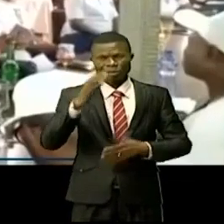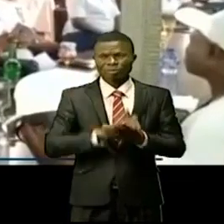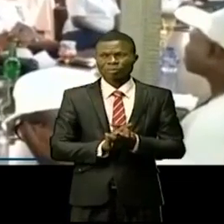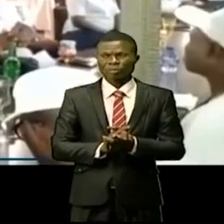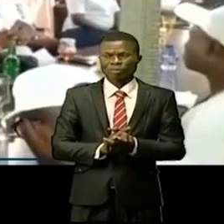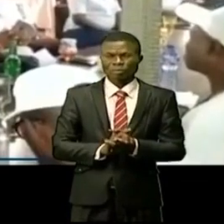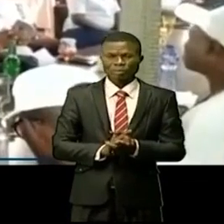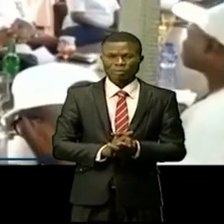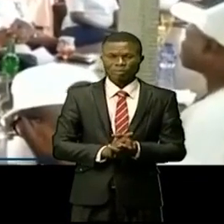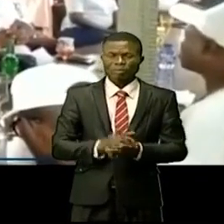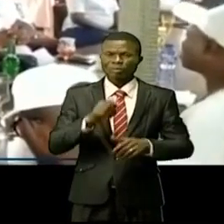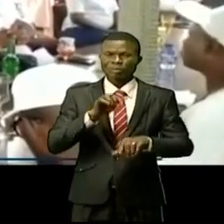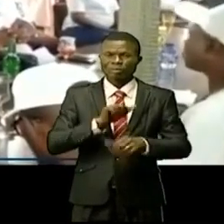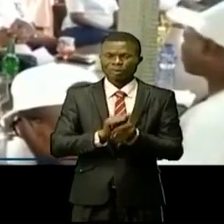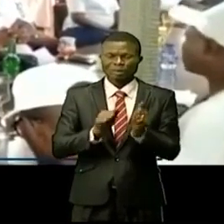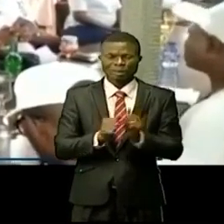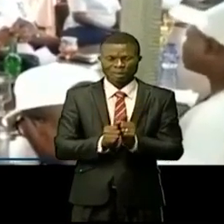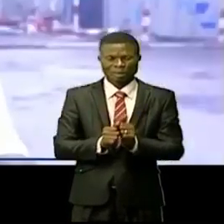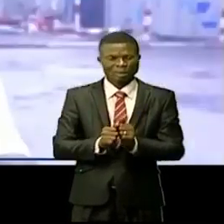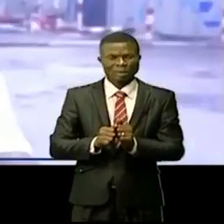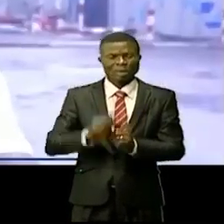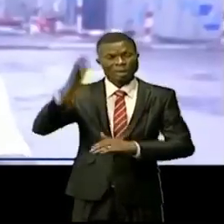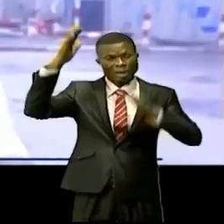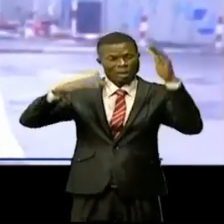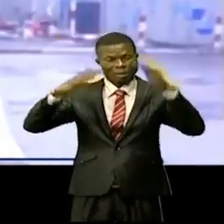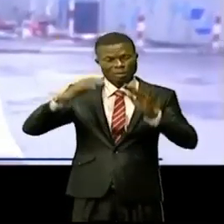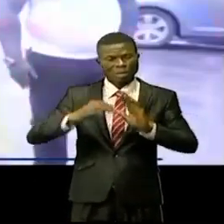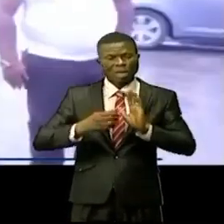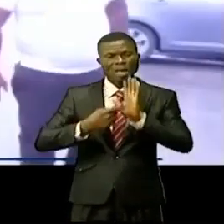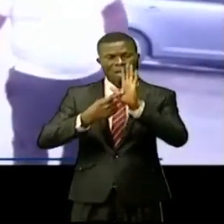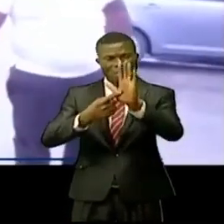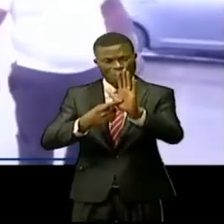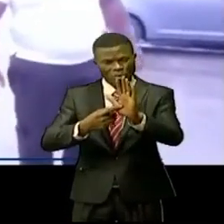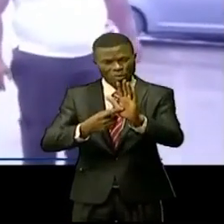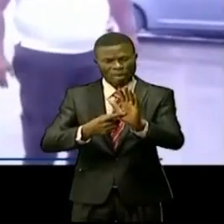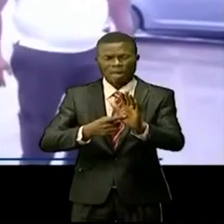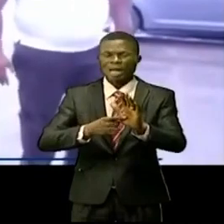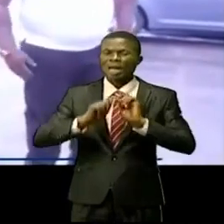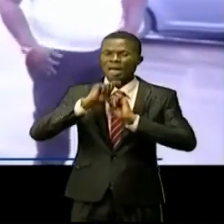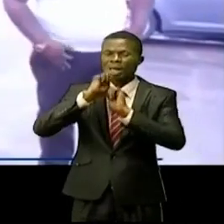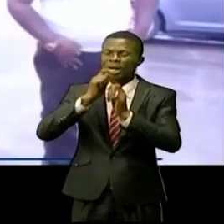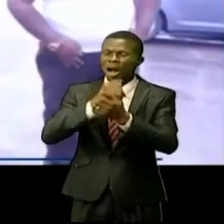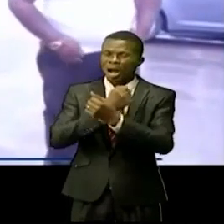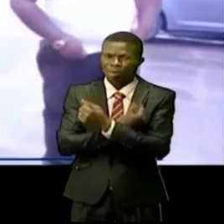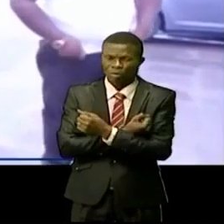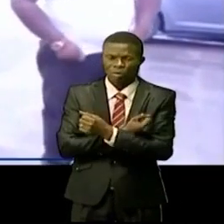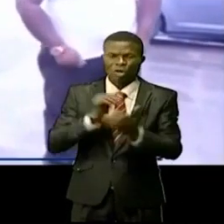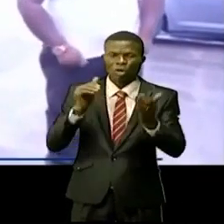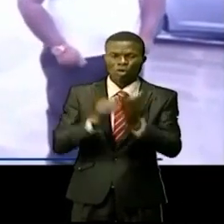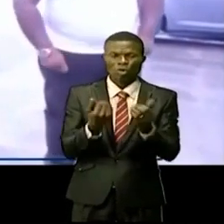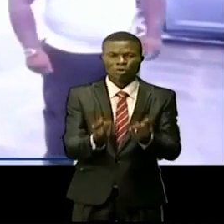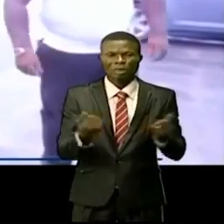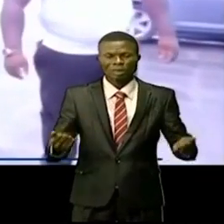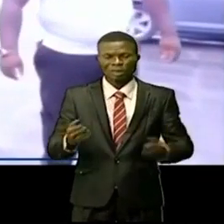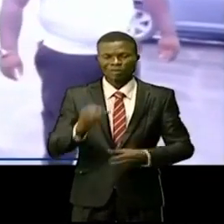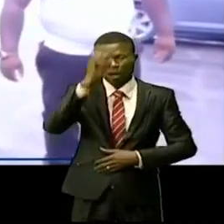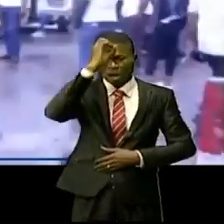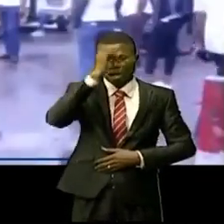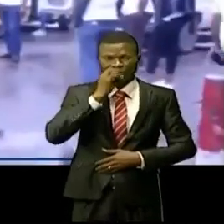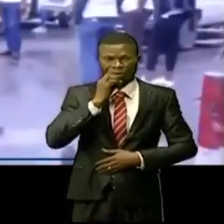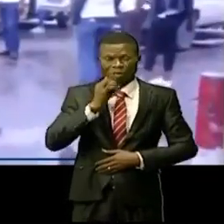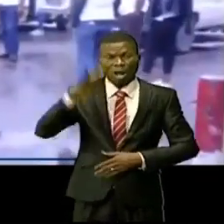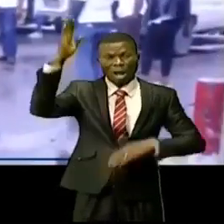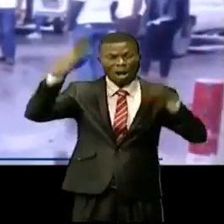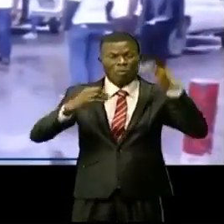autre intempérie ne peut empêcher un bon cœur de poser un acte de générosité à l'égard des nécessiteux. Sous une forte